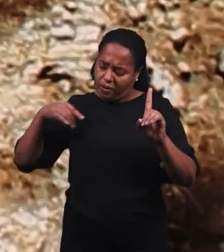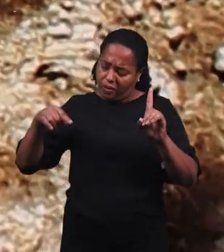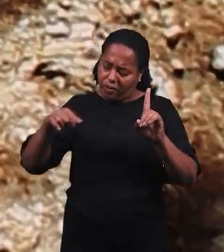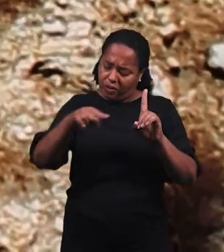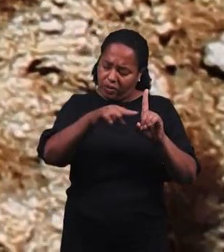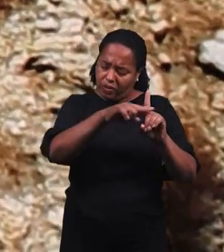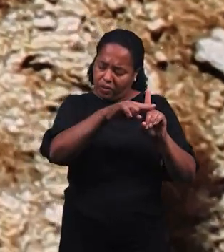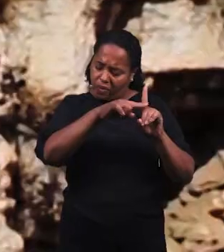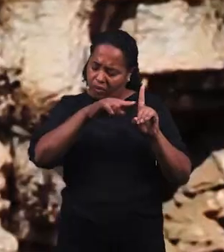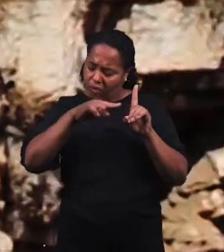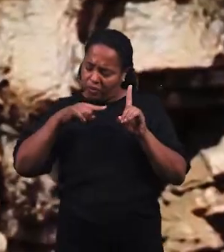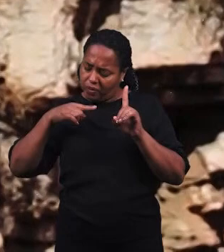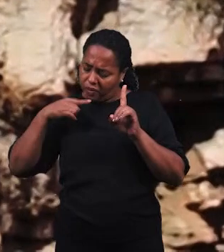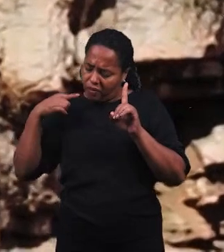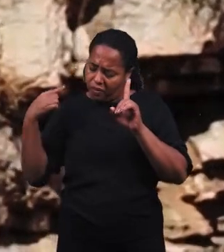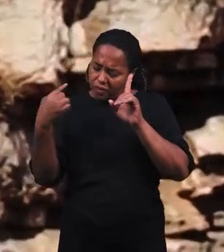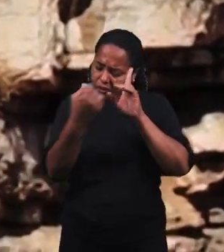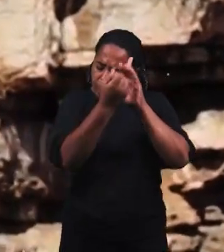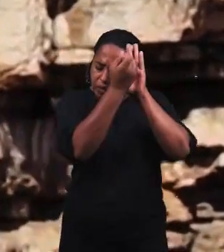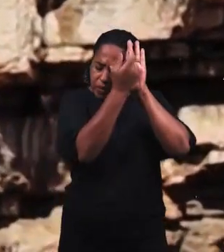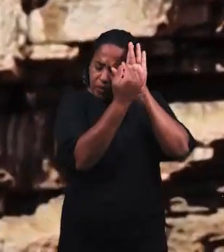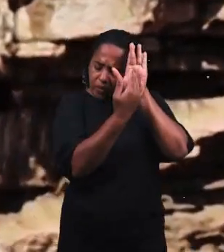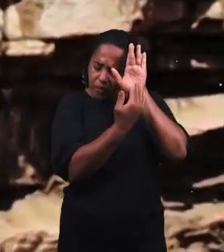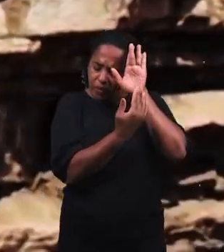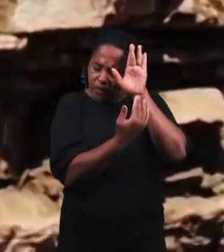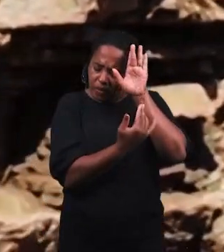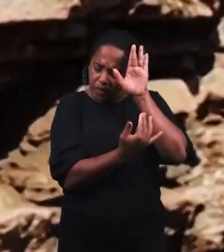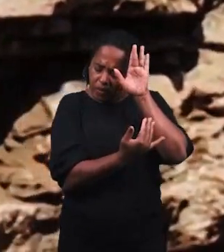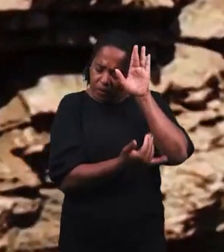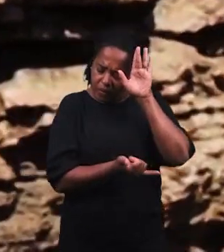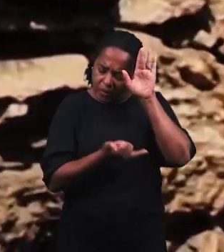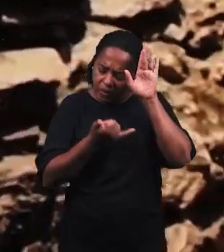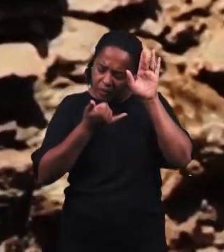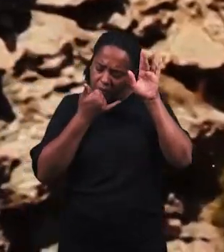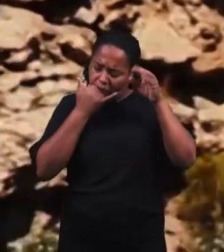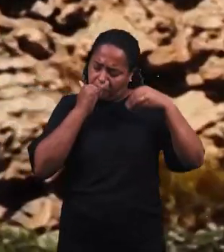пролитая за грешника,